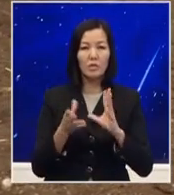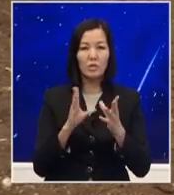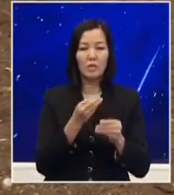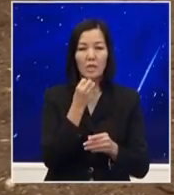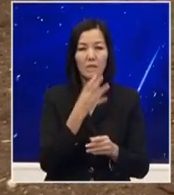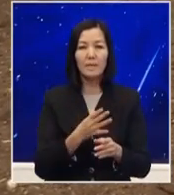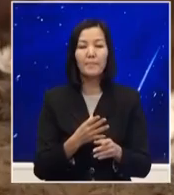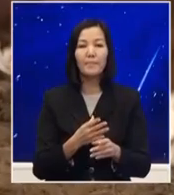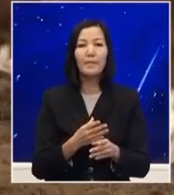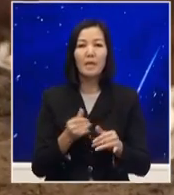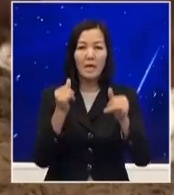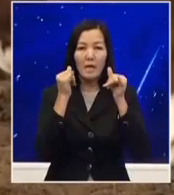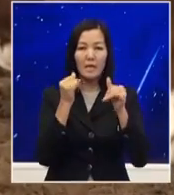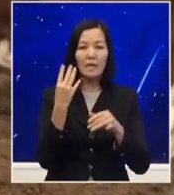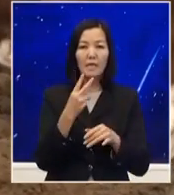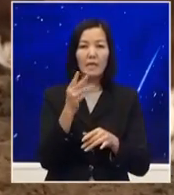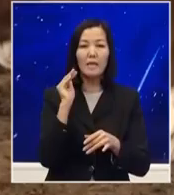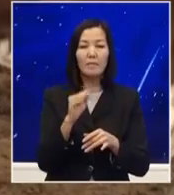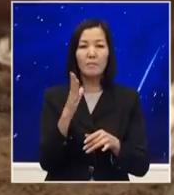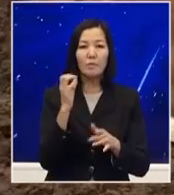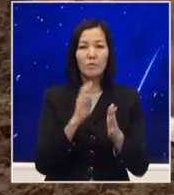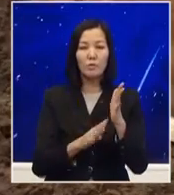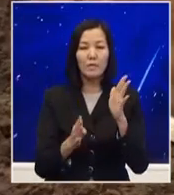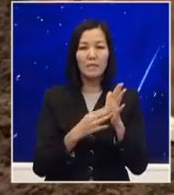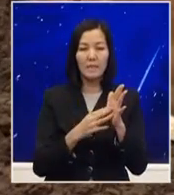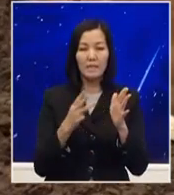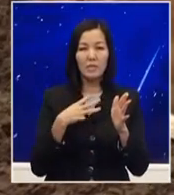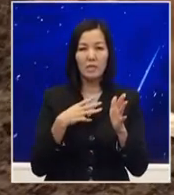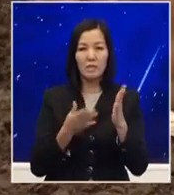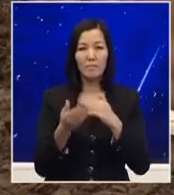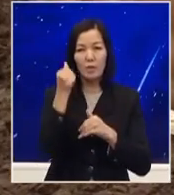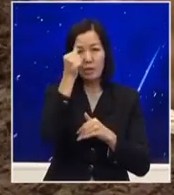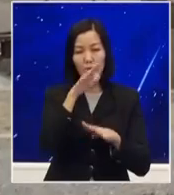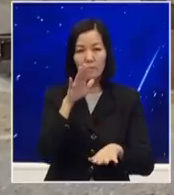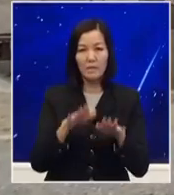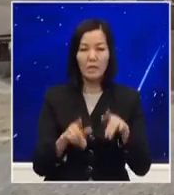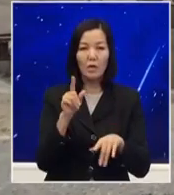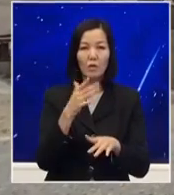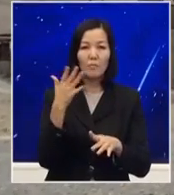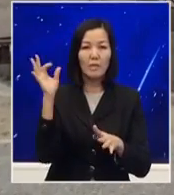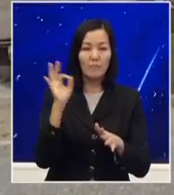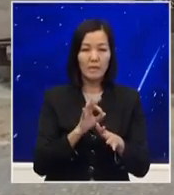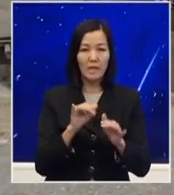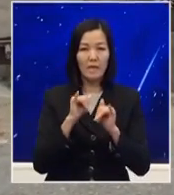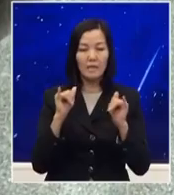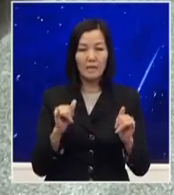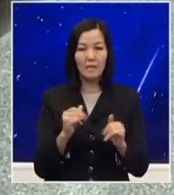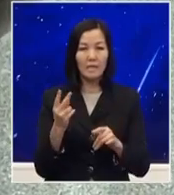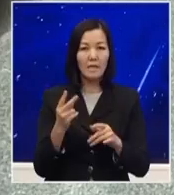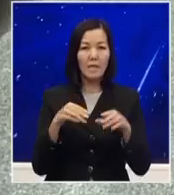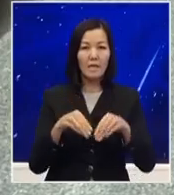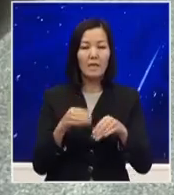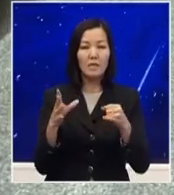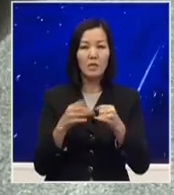Қаратал ауданындағы ірі қара саны 42598-ге жеткен. Былтырғы жылмен салыстырғанда 105%-ға артқан. Ал егін